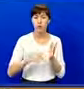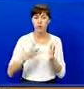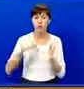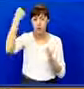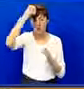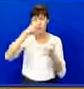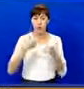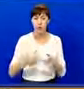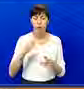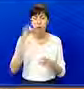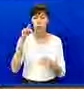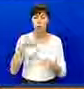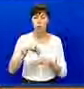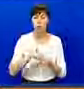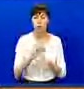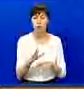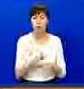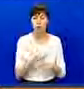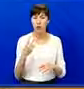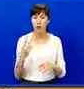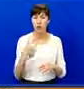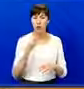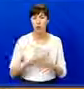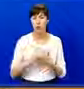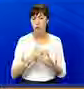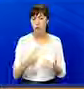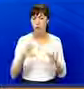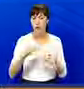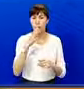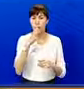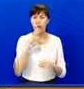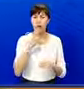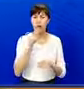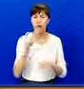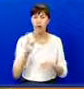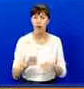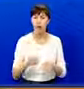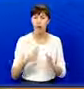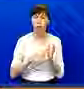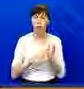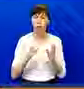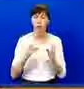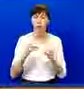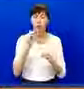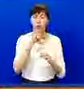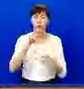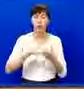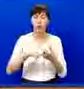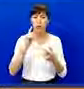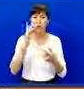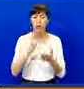туылған ерлі зайыптылар болып шықты. Екеуі де жұмыссыз. Тергеу барысында жас жұбайлардың 9 ұрлық дерегіне қатысы бары анықталды.